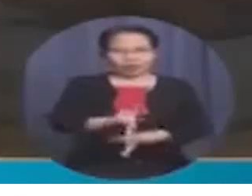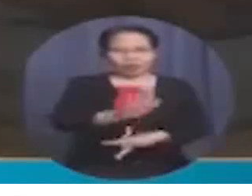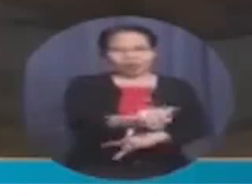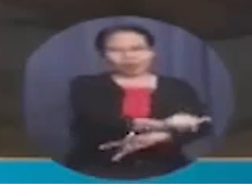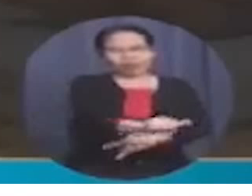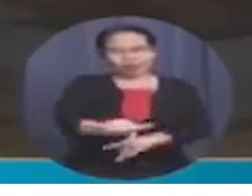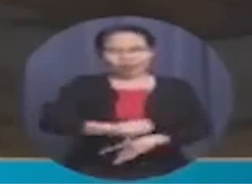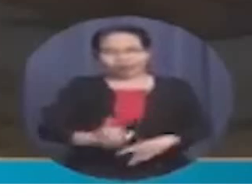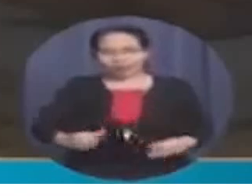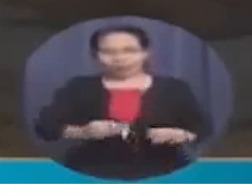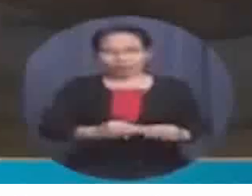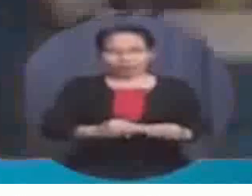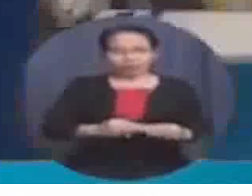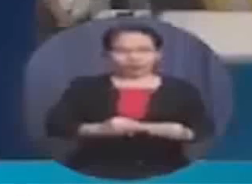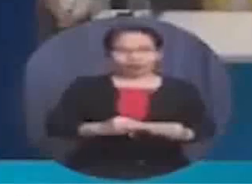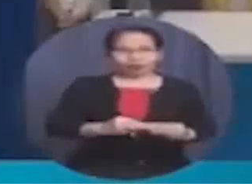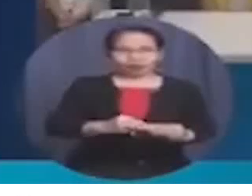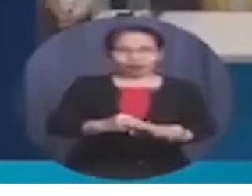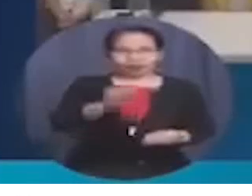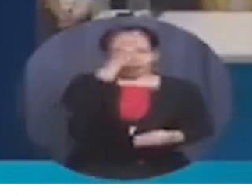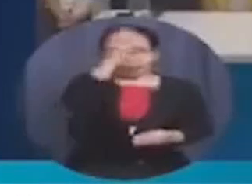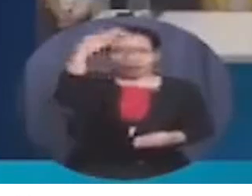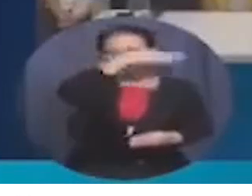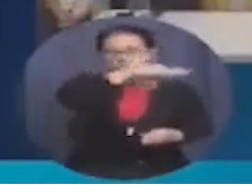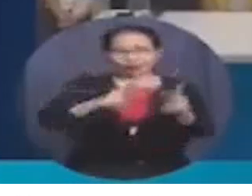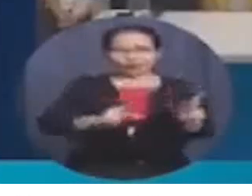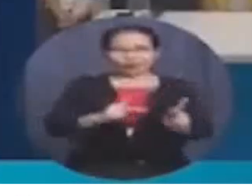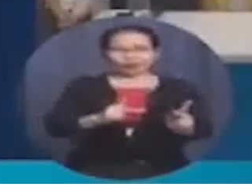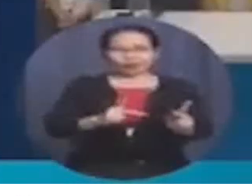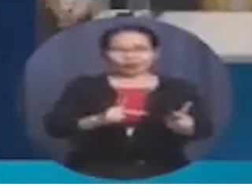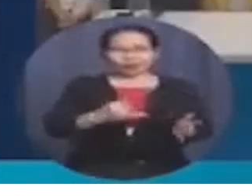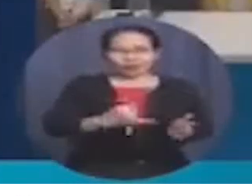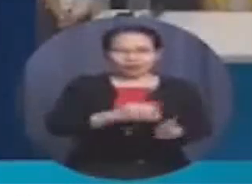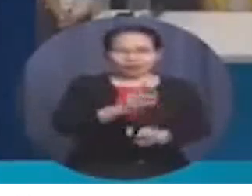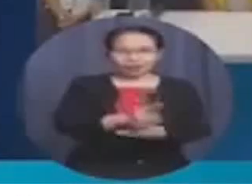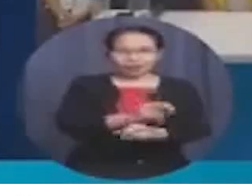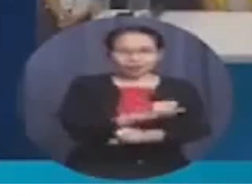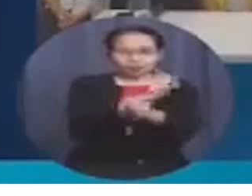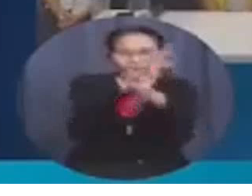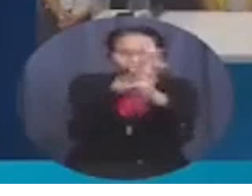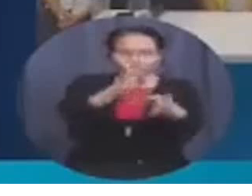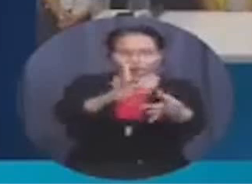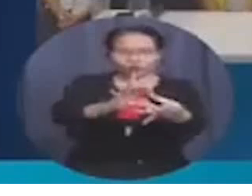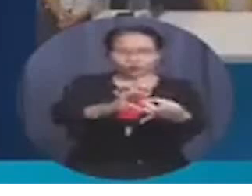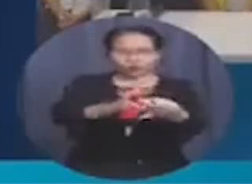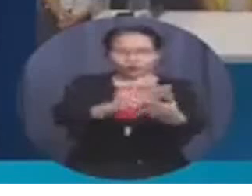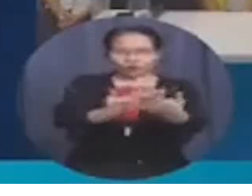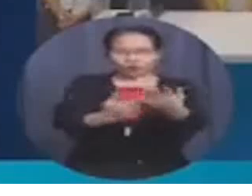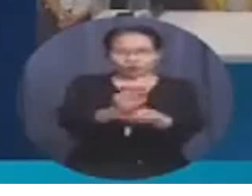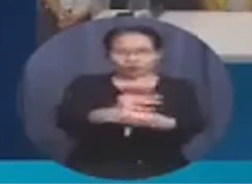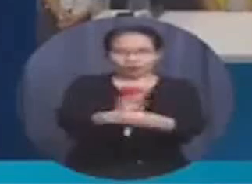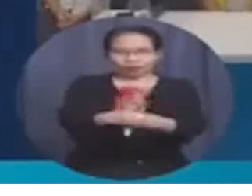Katoliko? Talagang pagsambayan sa ginawa ng kamay, pagsambayan sa mga Diyos-Diyosan,